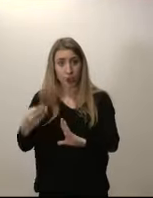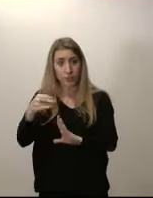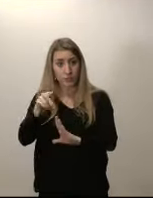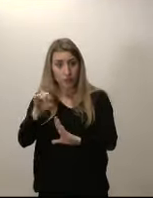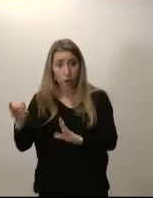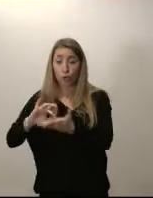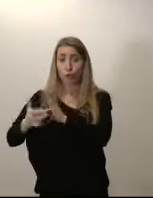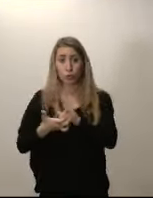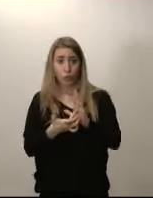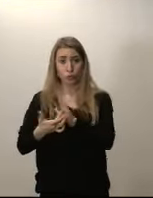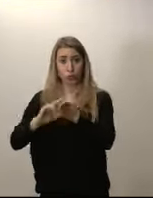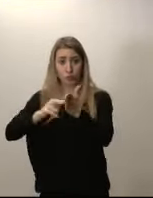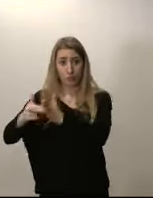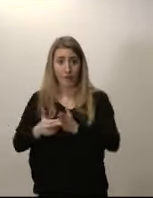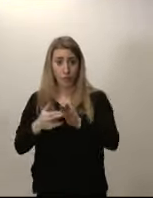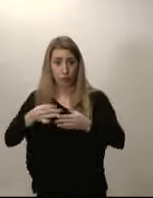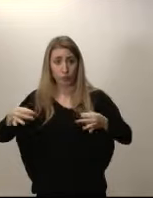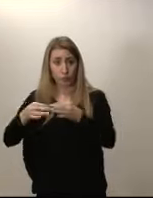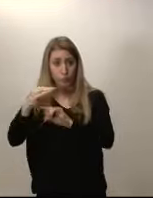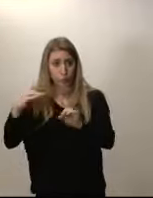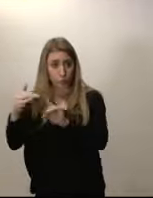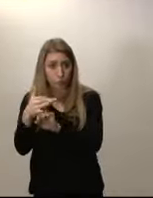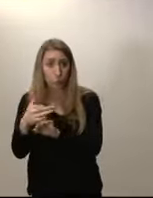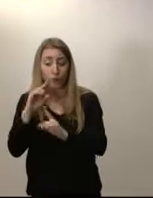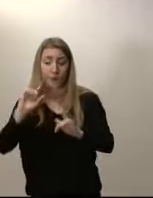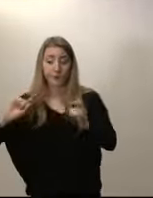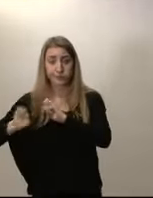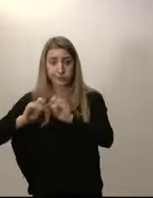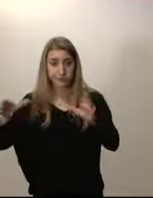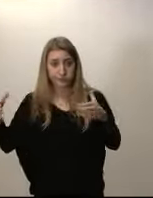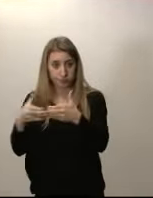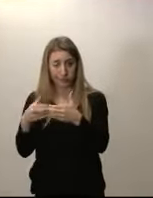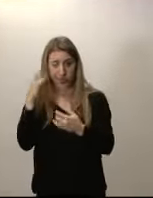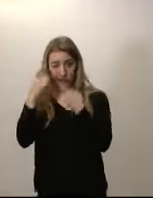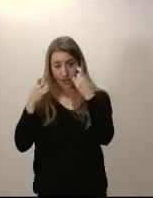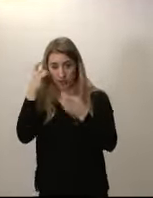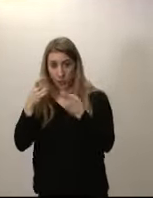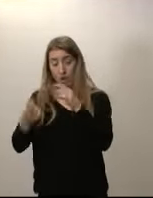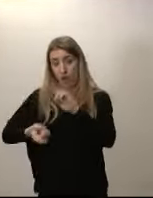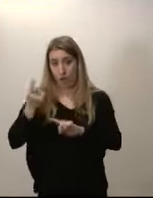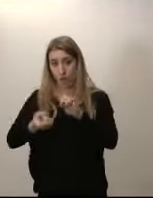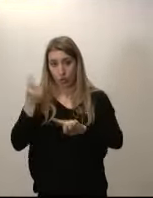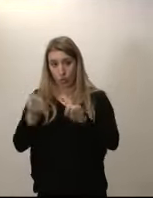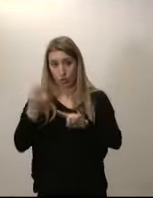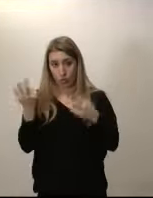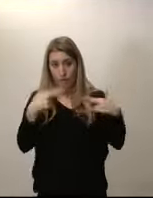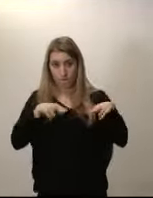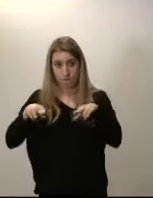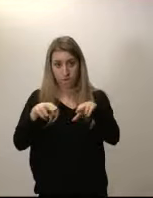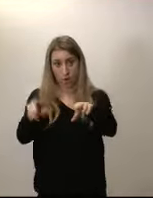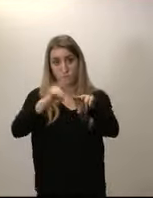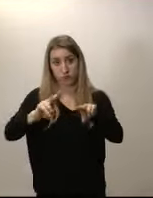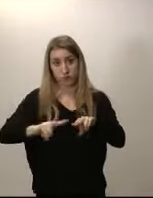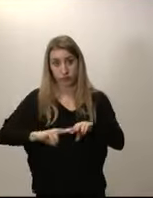sociaux, les copropriétaires et les habitants ont mis en évidence la nécessité d'une réfection complète et urgente des voiries et réseaux de cours de l'âtre de